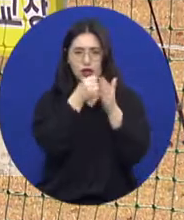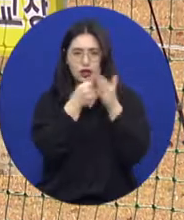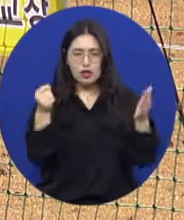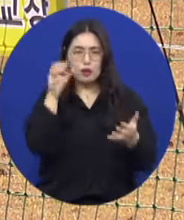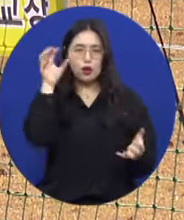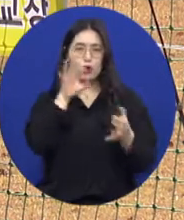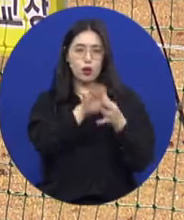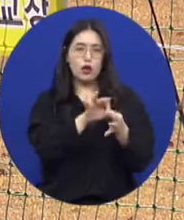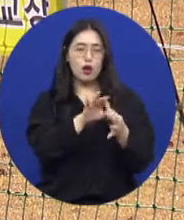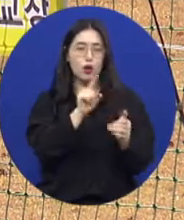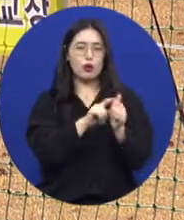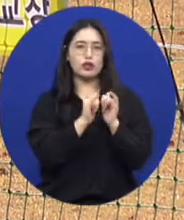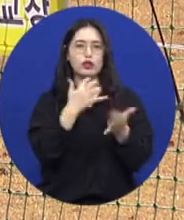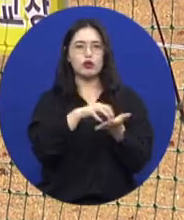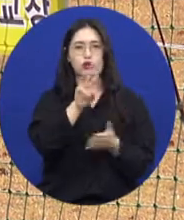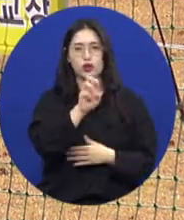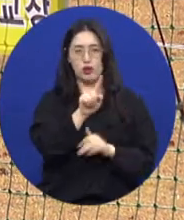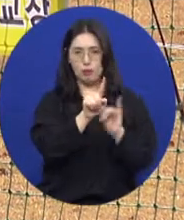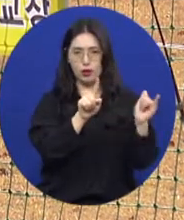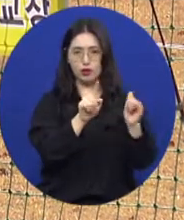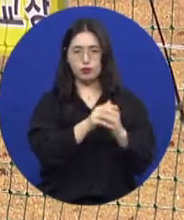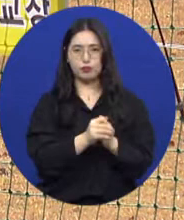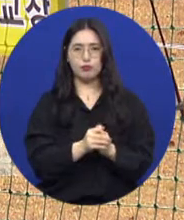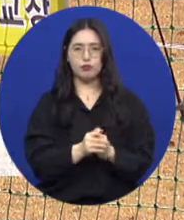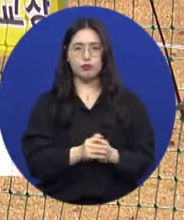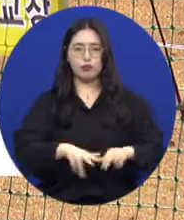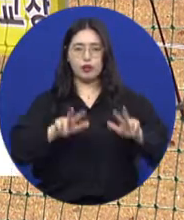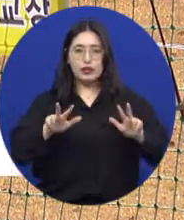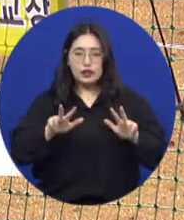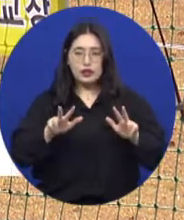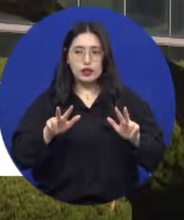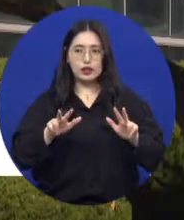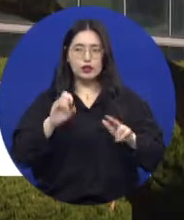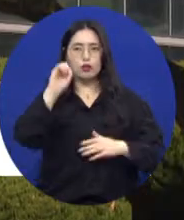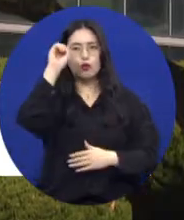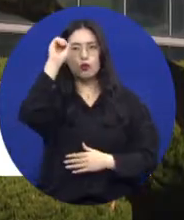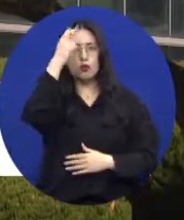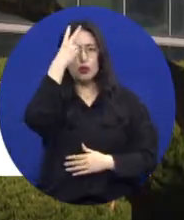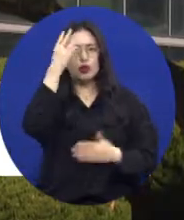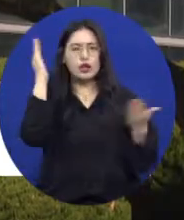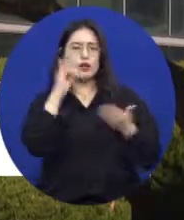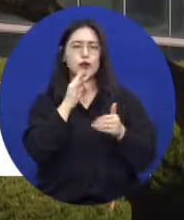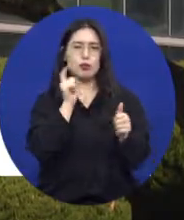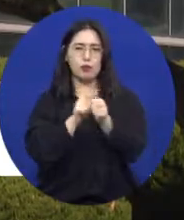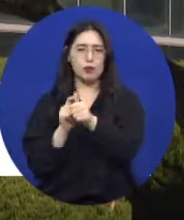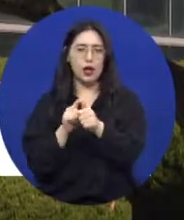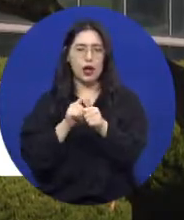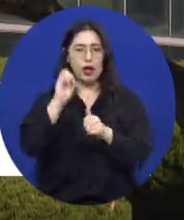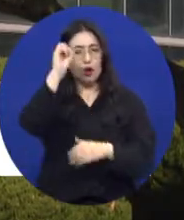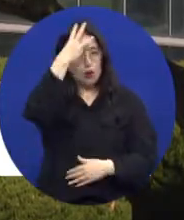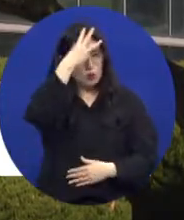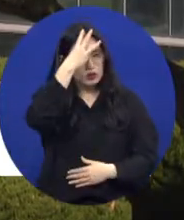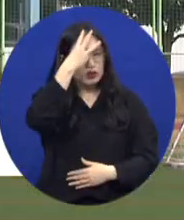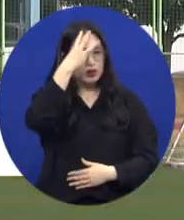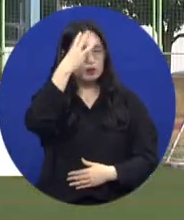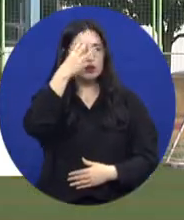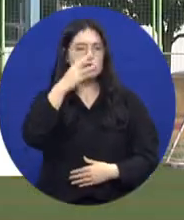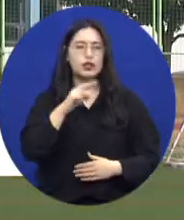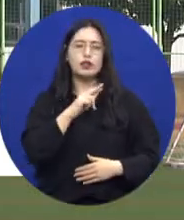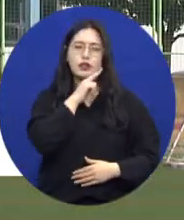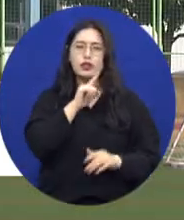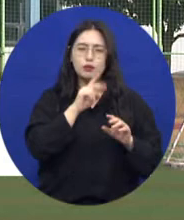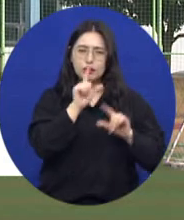31 명으로 늘었습니다 신음 바꾼 데나 성냥 상황이 한테 의심 증상이 아들 많이